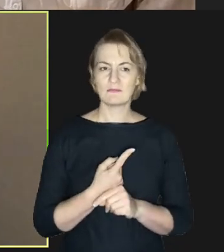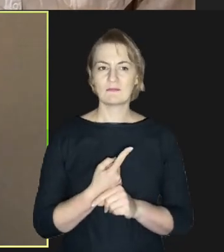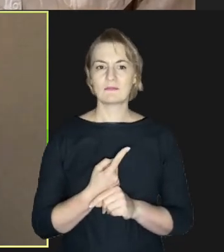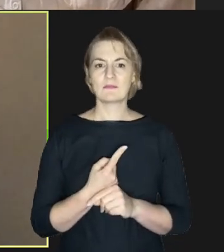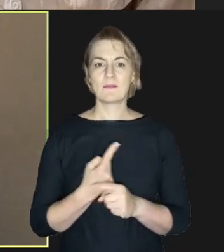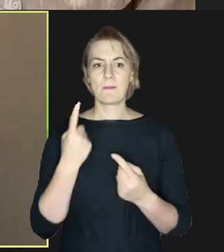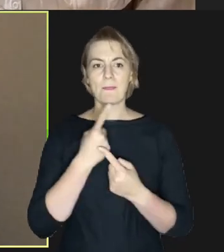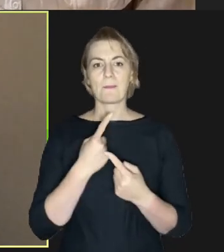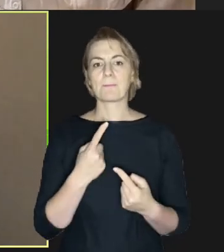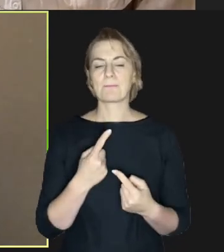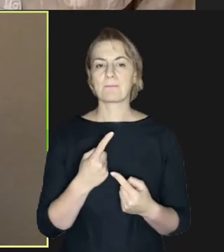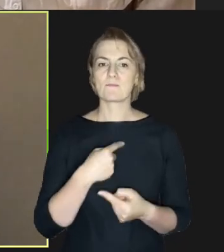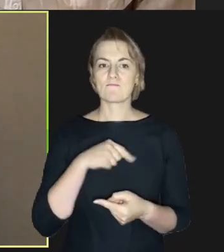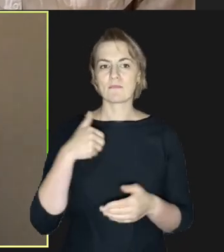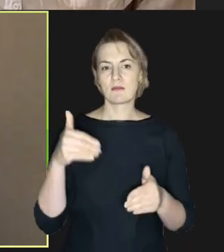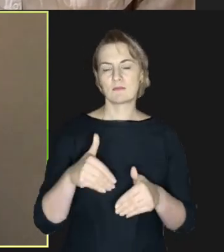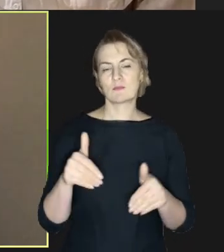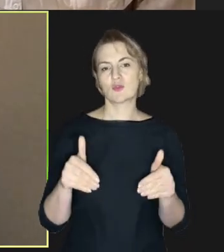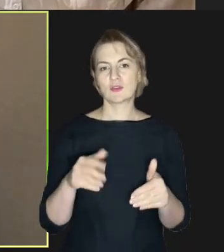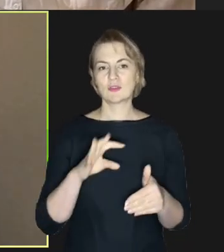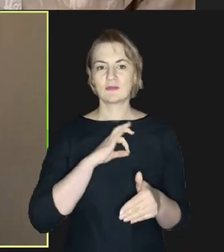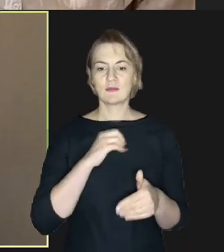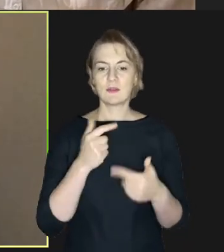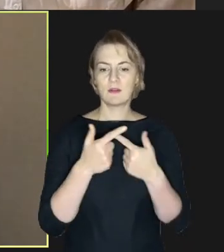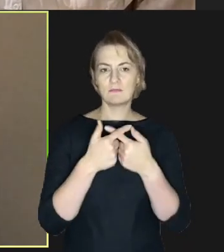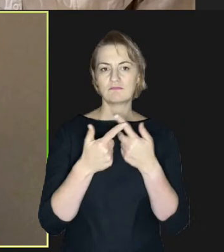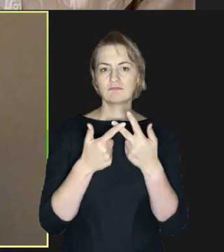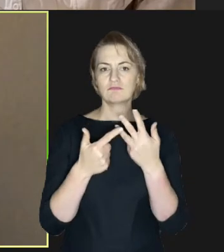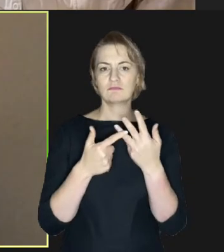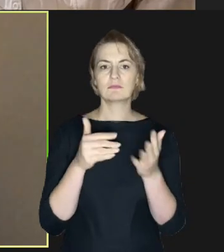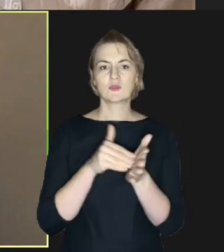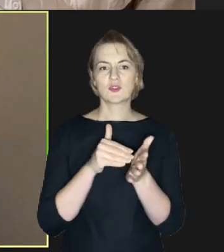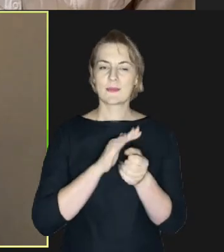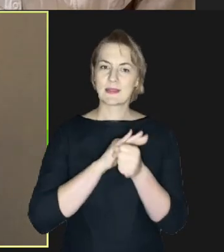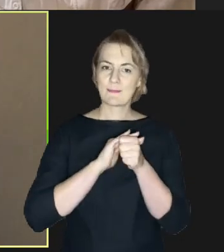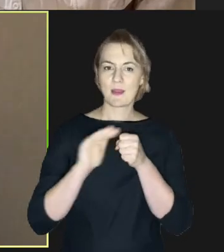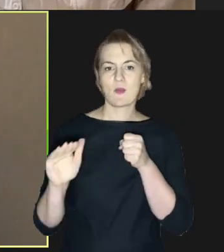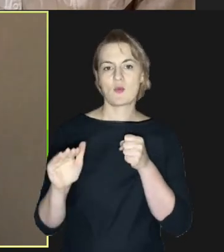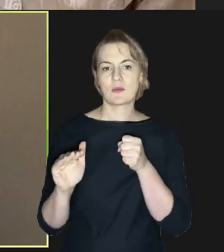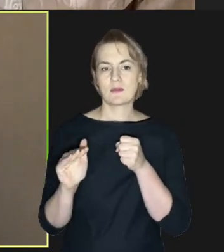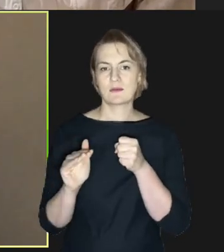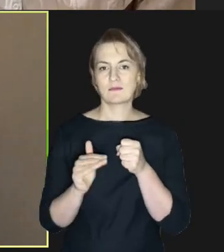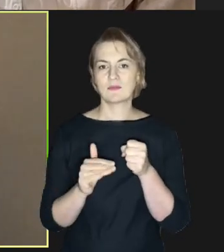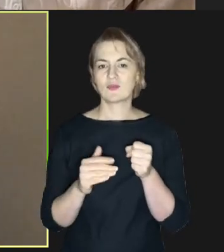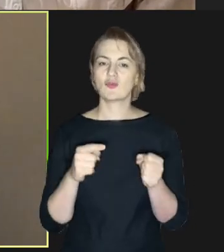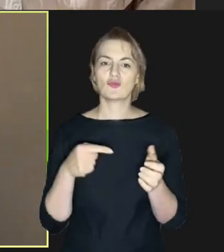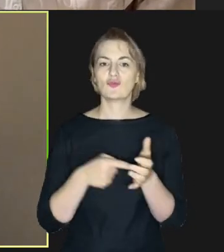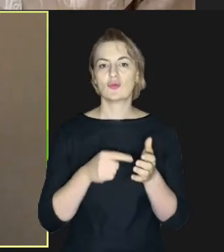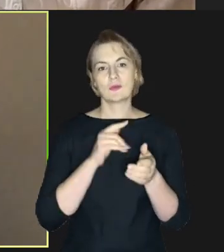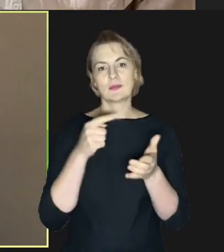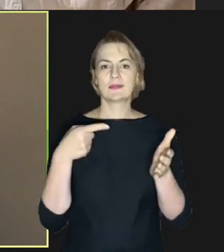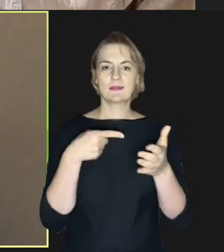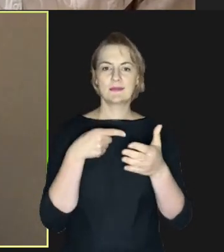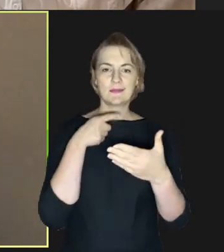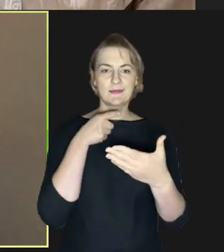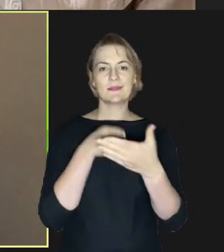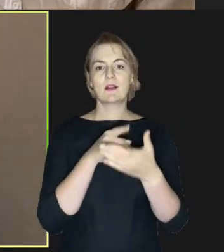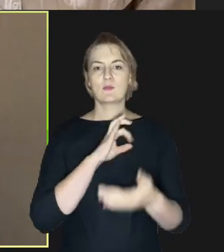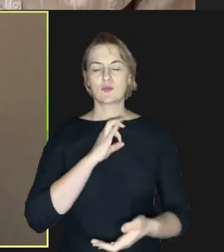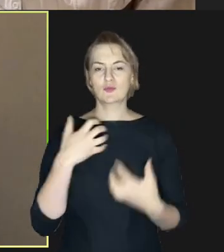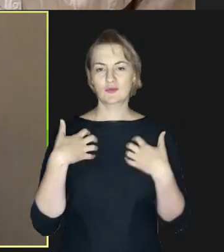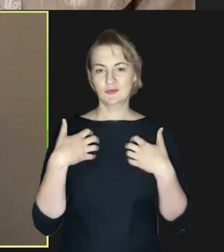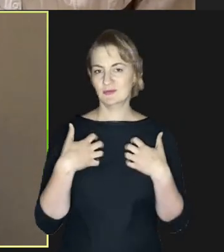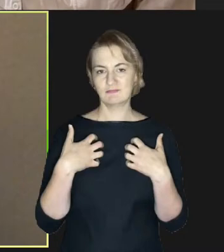może zaspokoić te trzy potrzeby i że to jest właśnie celem jego życia.